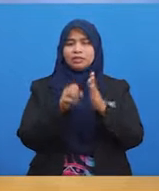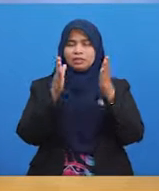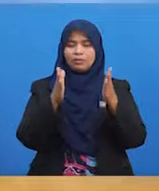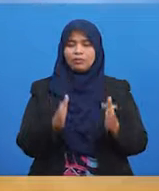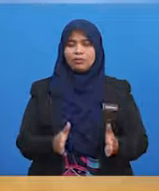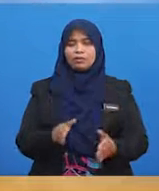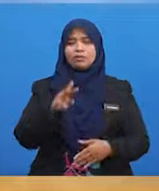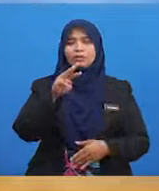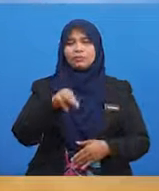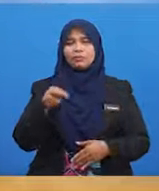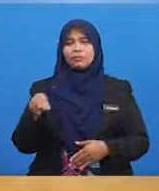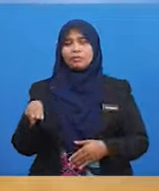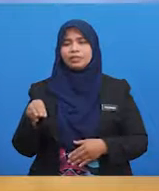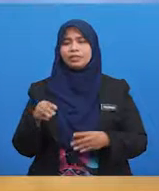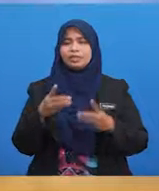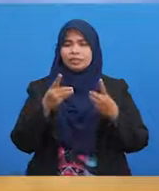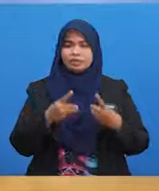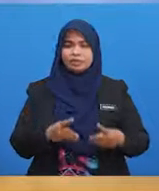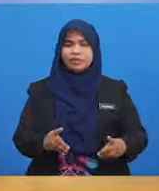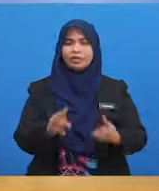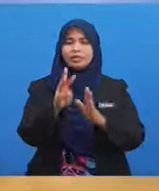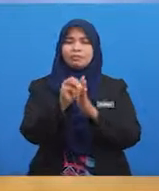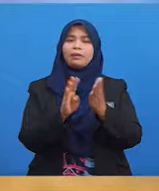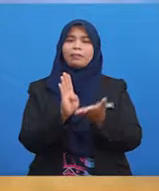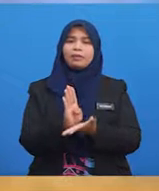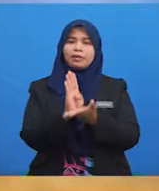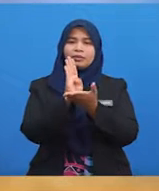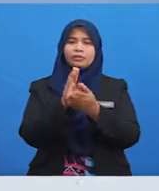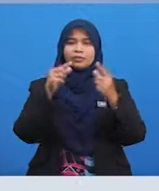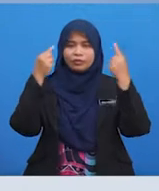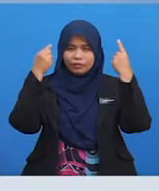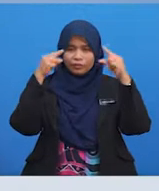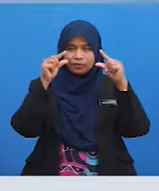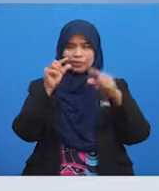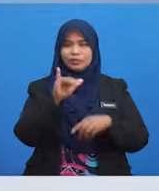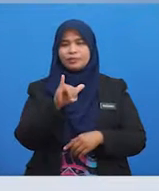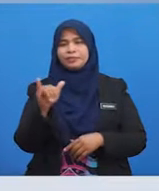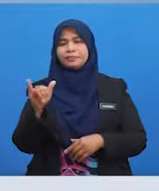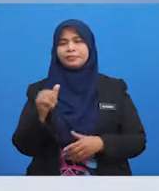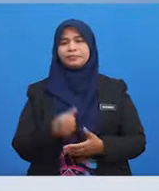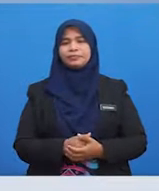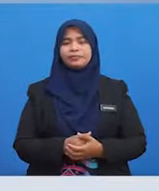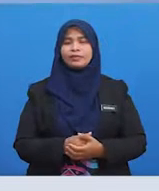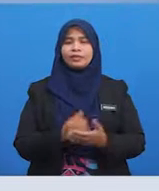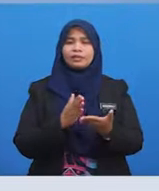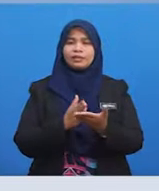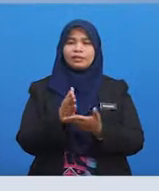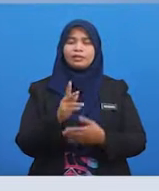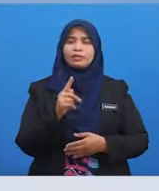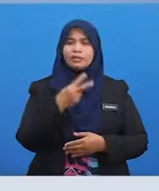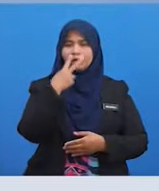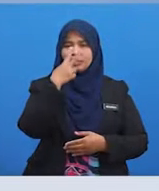seorang murid sedang membantu gurunya. Seterusnya, kita lihat